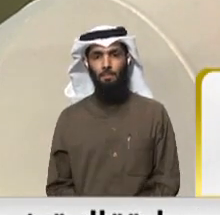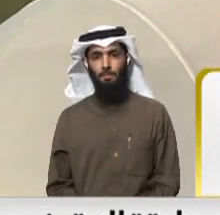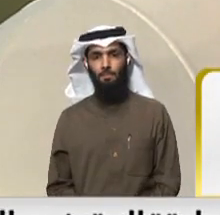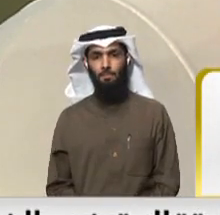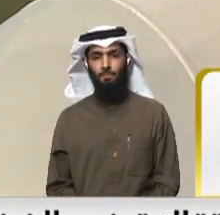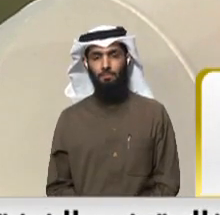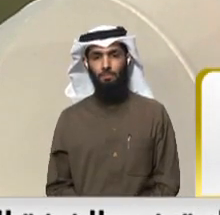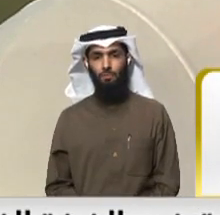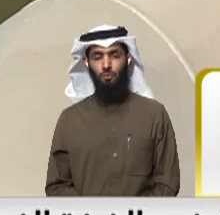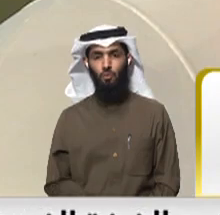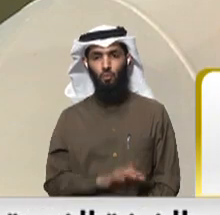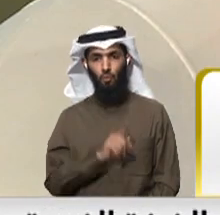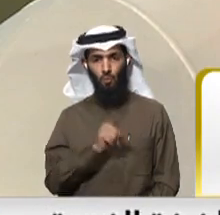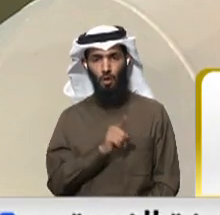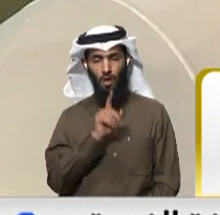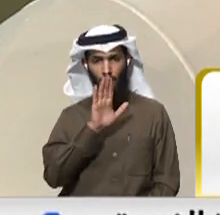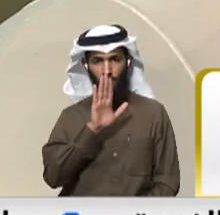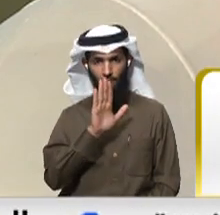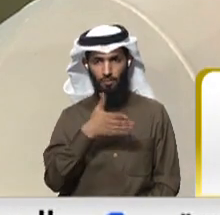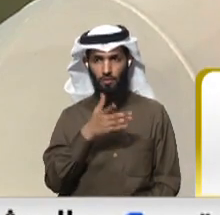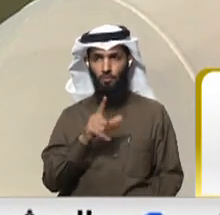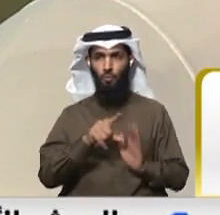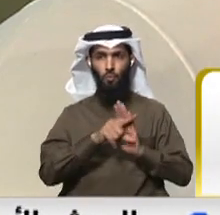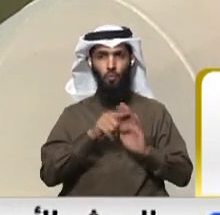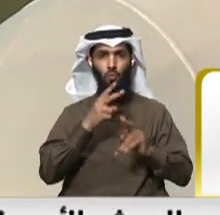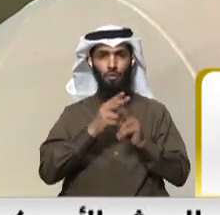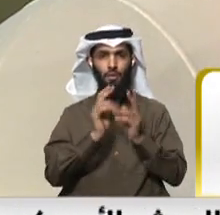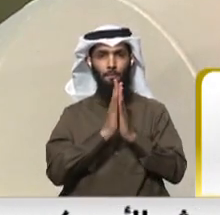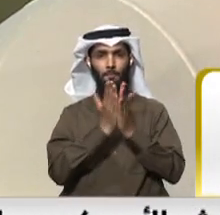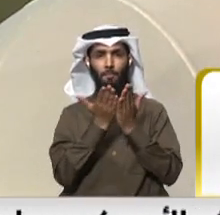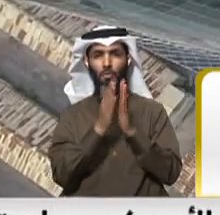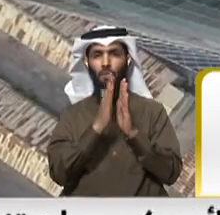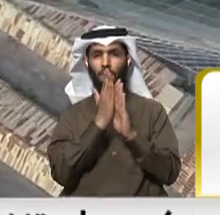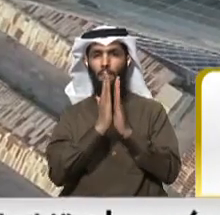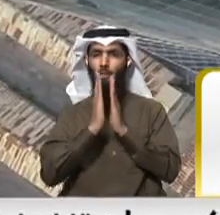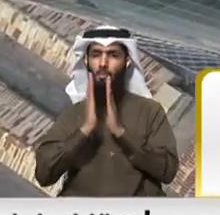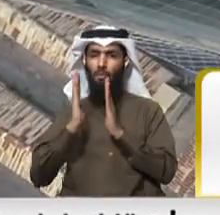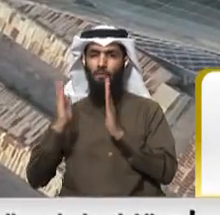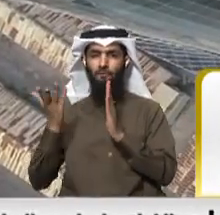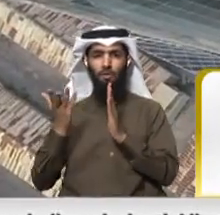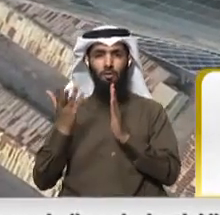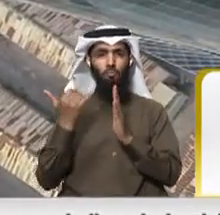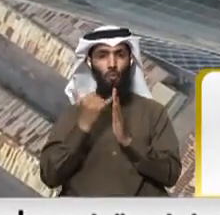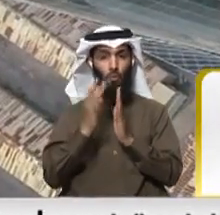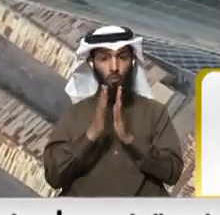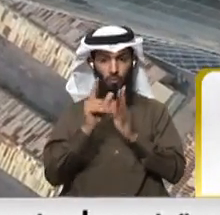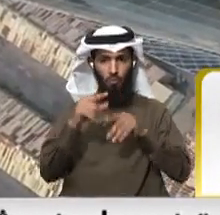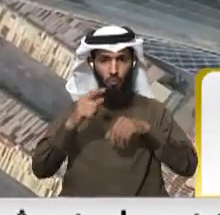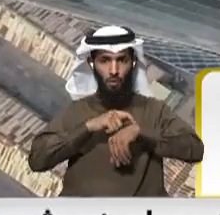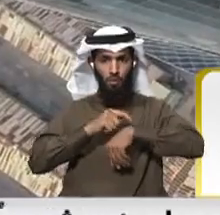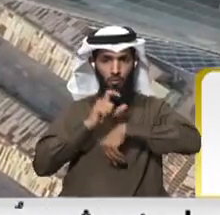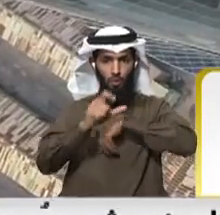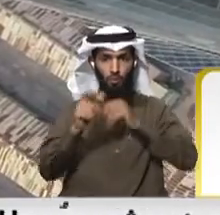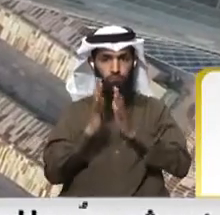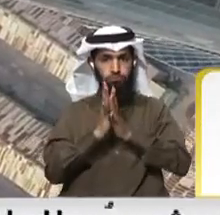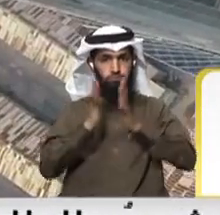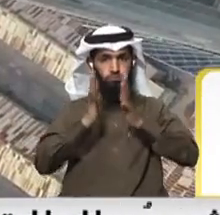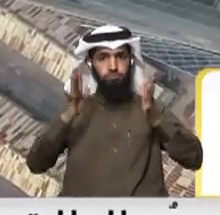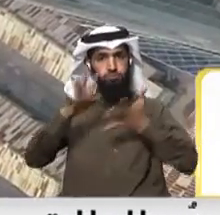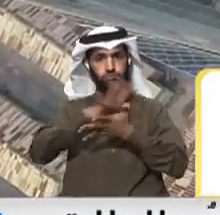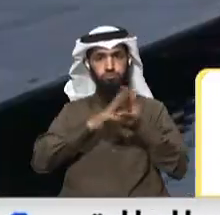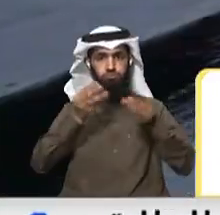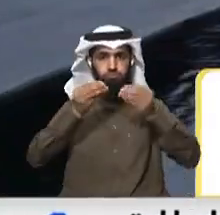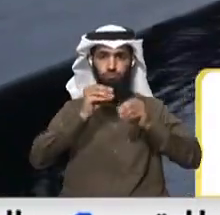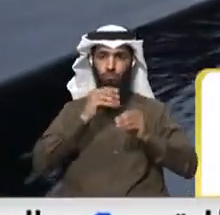احنا عندنا ملفات كثيره احدها تضخم الباب الاول النهوض والتطور مرهون بخطط تنمويه